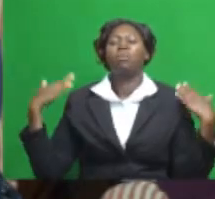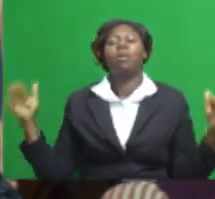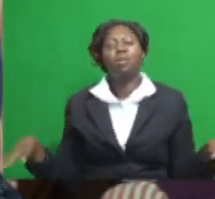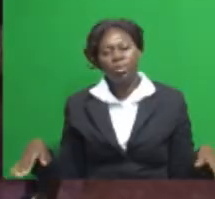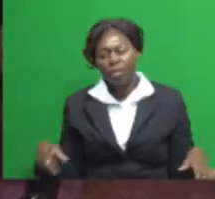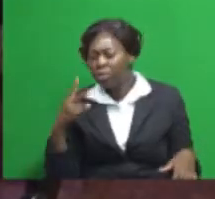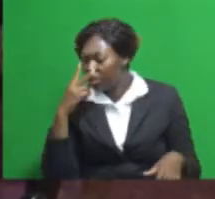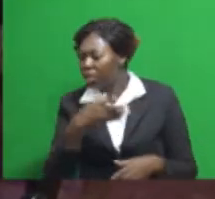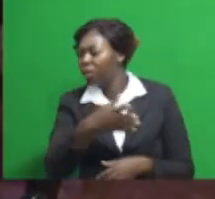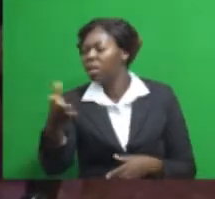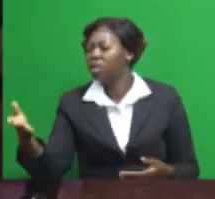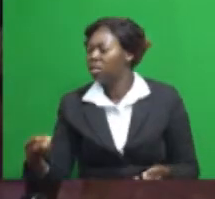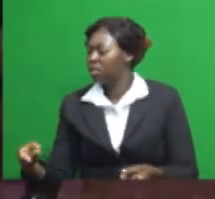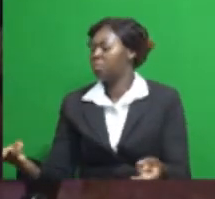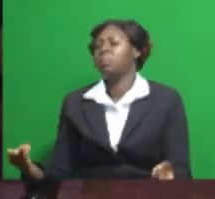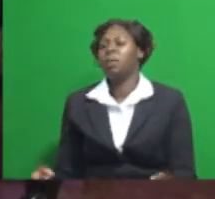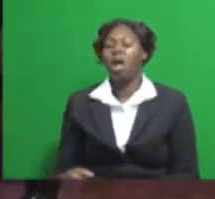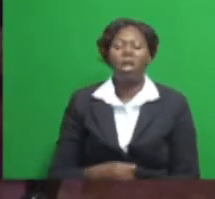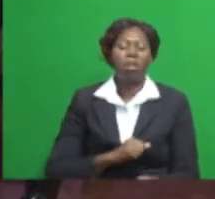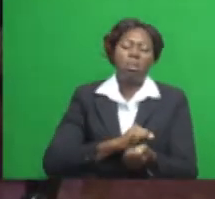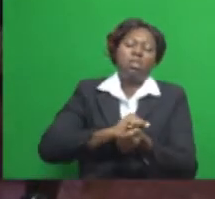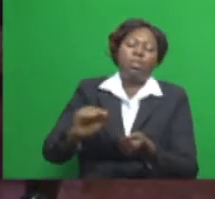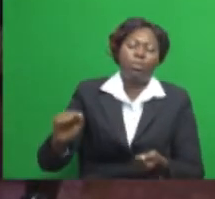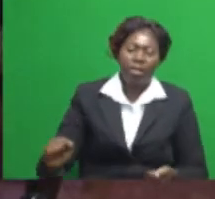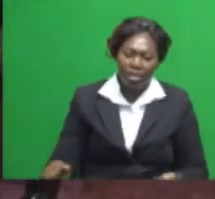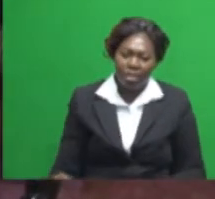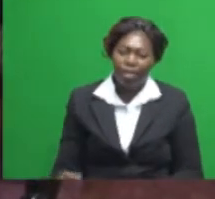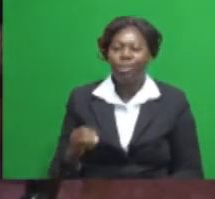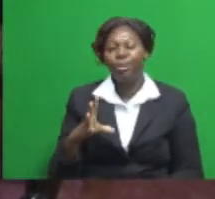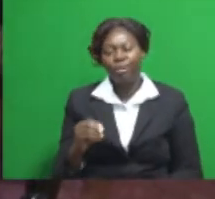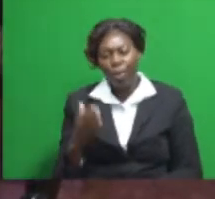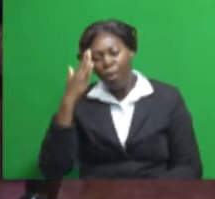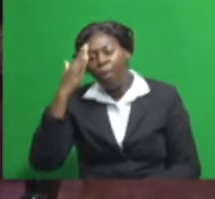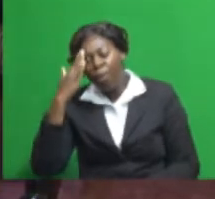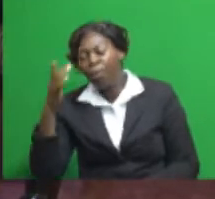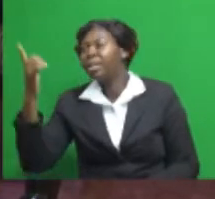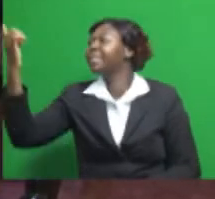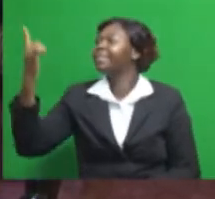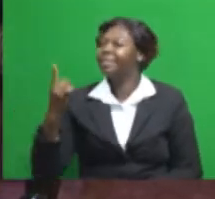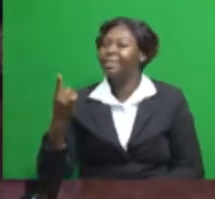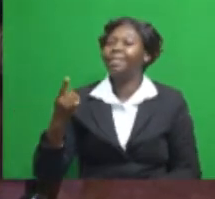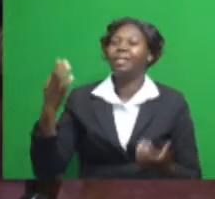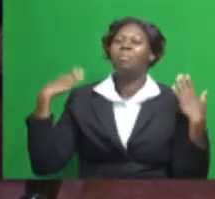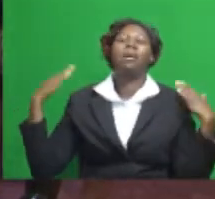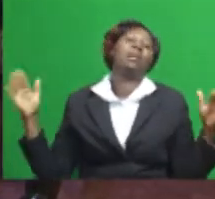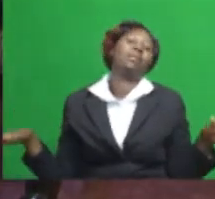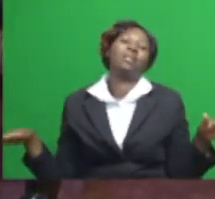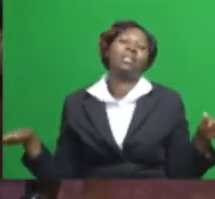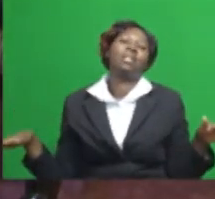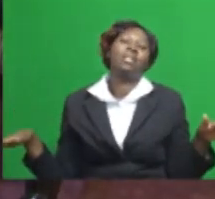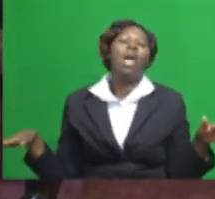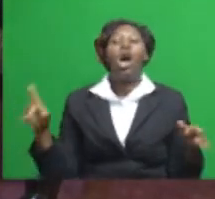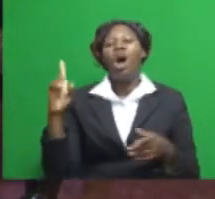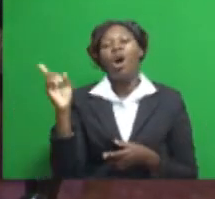vanotsakatika. Alright. Saka anotumira ngirozi dzindi baba. Ndi baba. But saka saka Jesu ari kuti